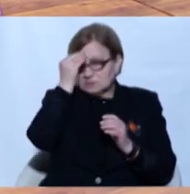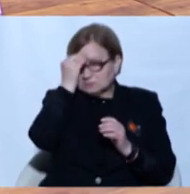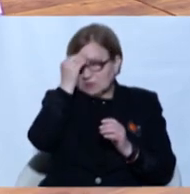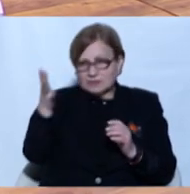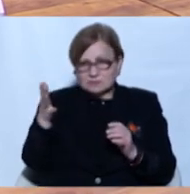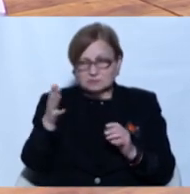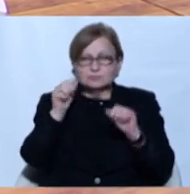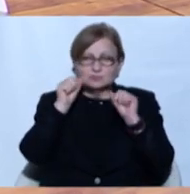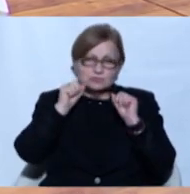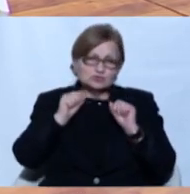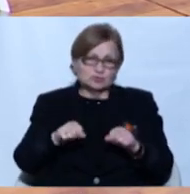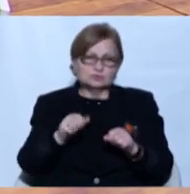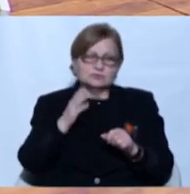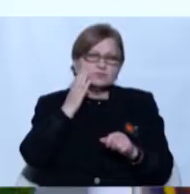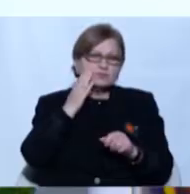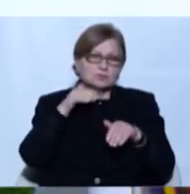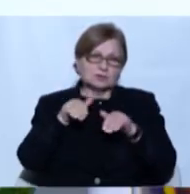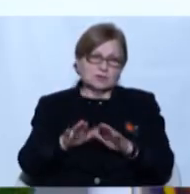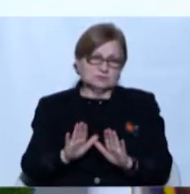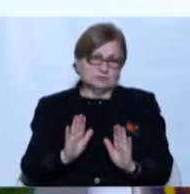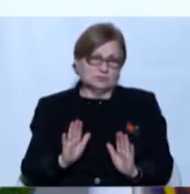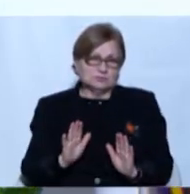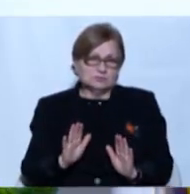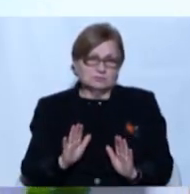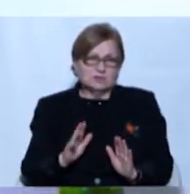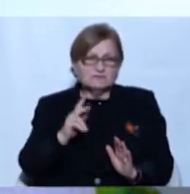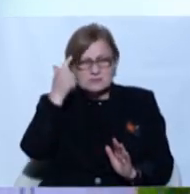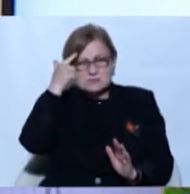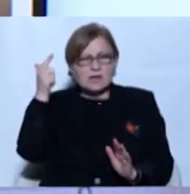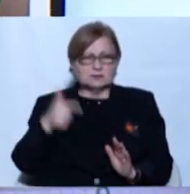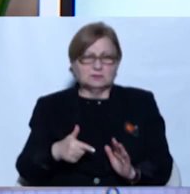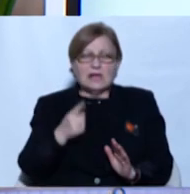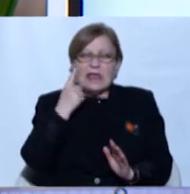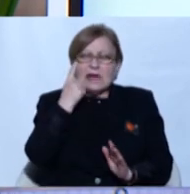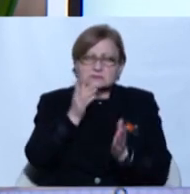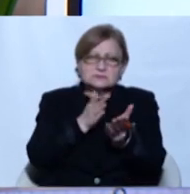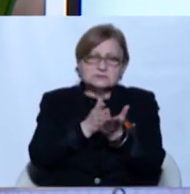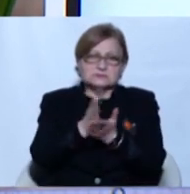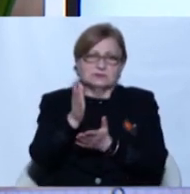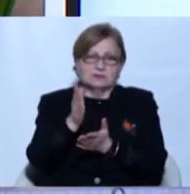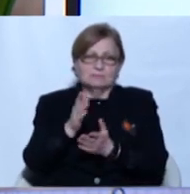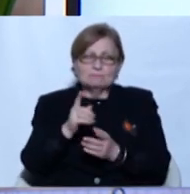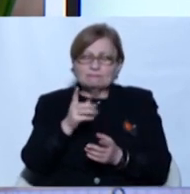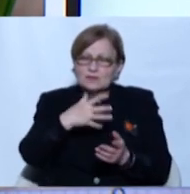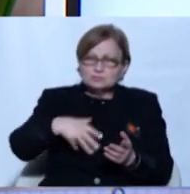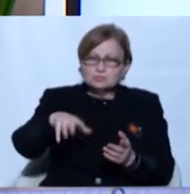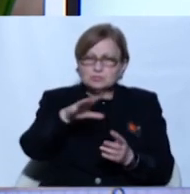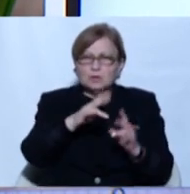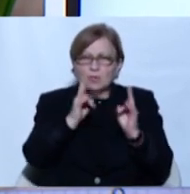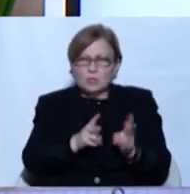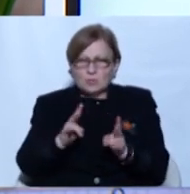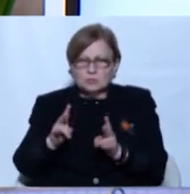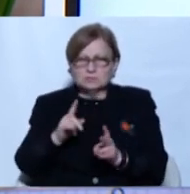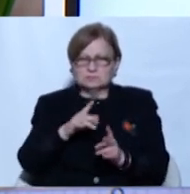შეუძლია მიიღოს სწორი გადაწყვეტილებები. ეს არის ერთადერთი გამოსავალი. სწორედ ის უბედურება, როცა იქ ამოწინაზე